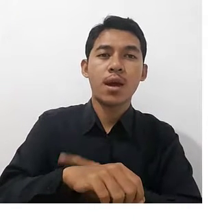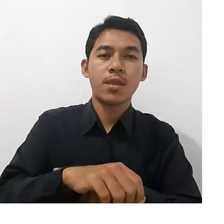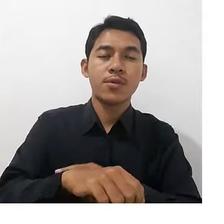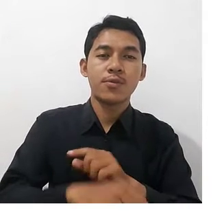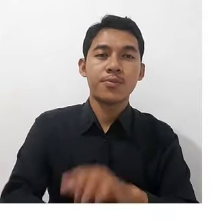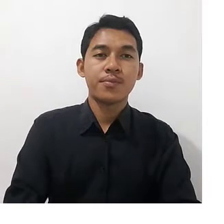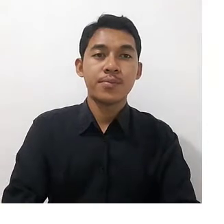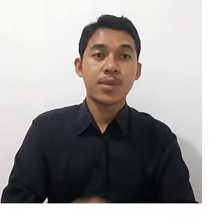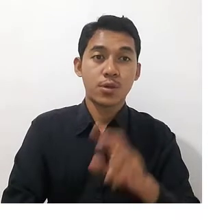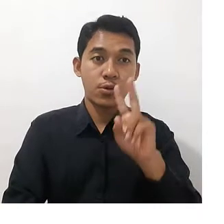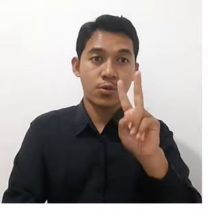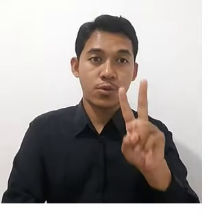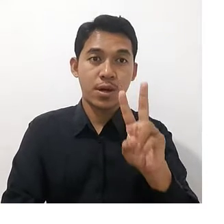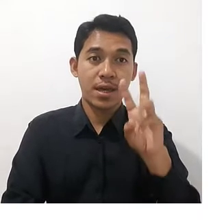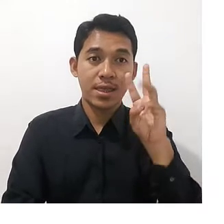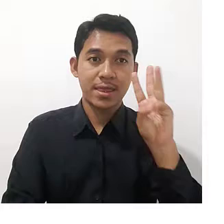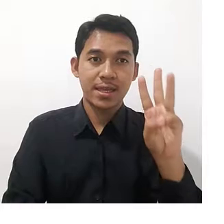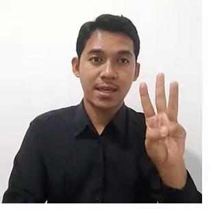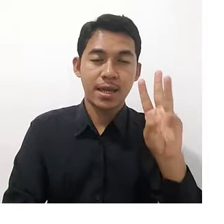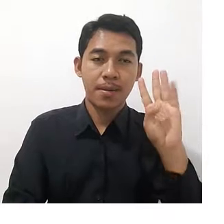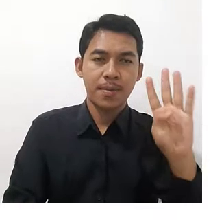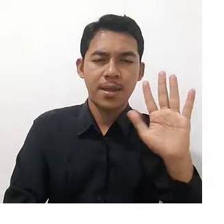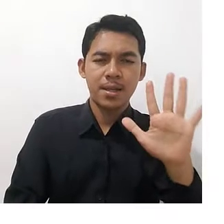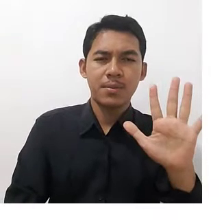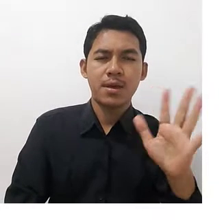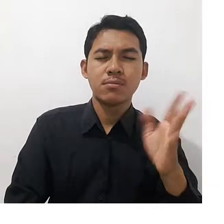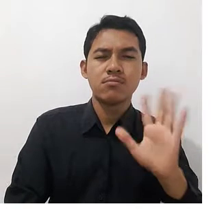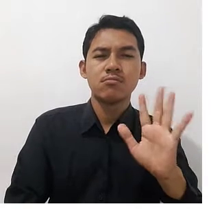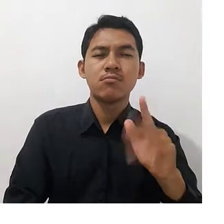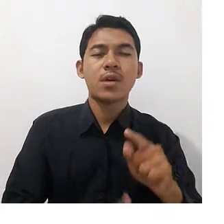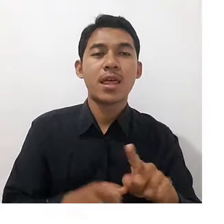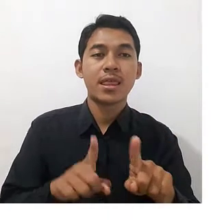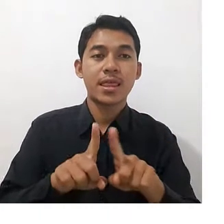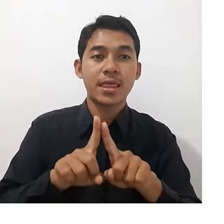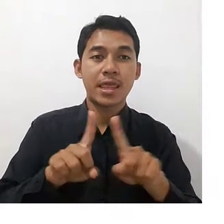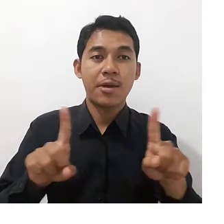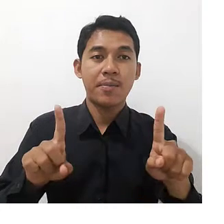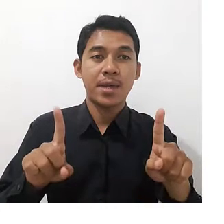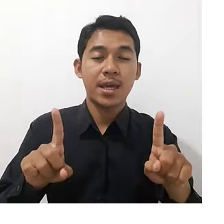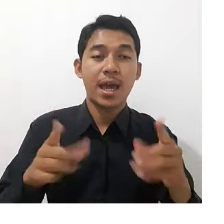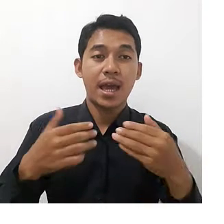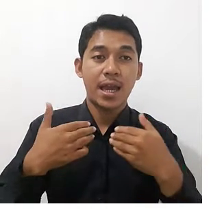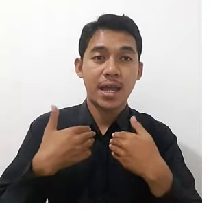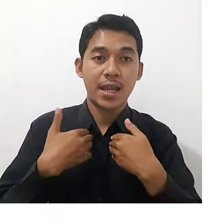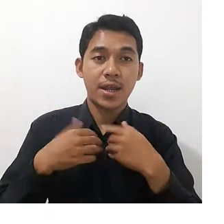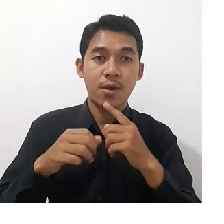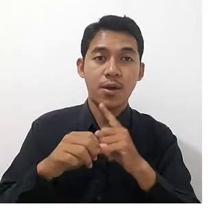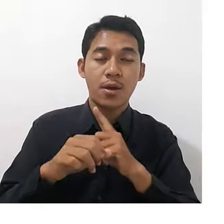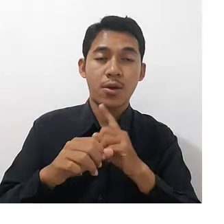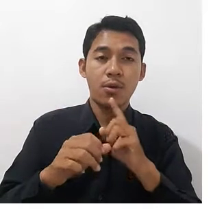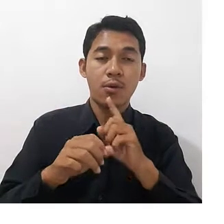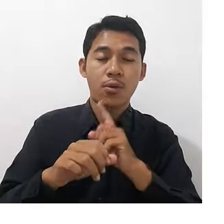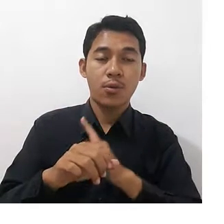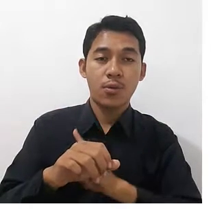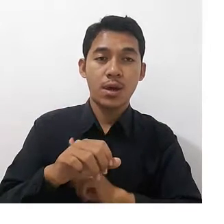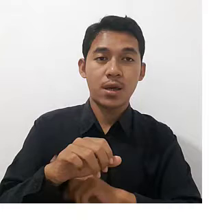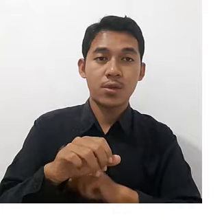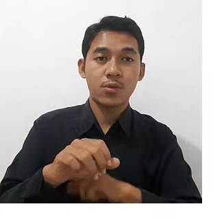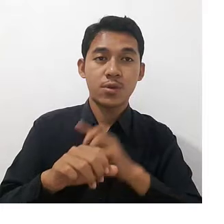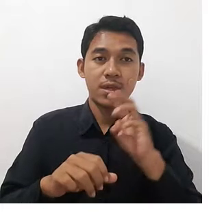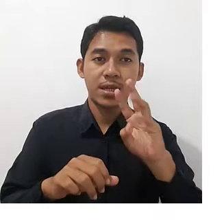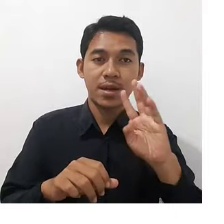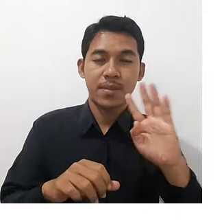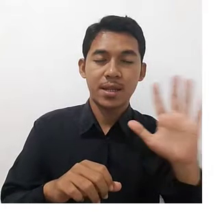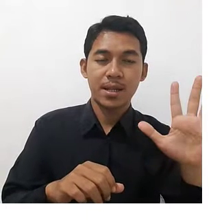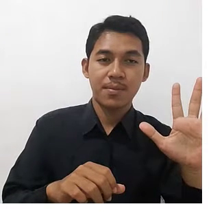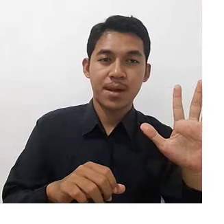2, ini 3, ini 4, ini 5 gitu tuh. Nah, tapi kan dia hanya ada pada saat T-nya sama dengan 1, 2, 3, 4 dan 5 aja